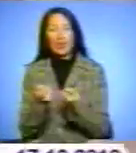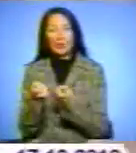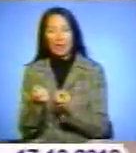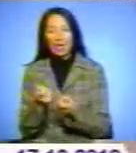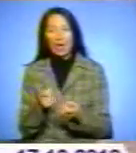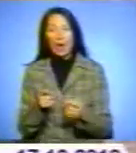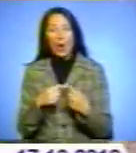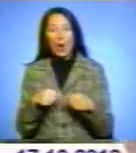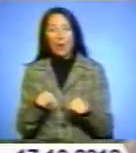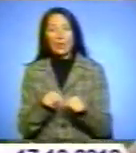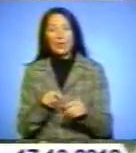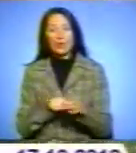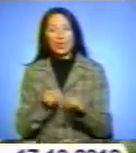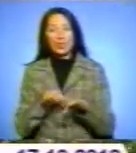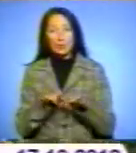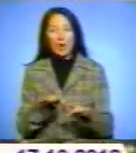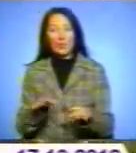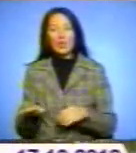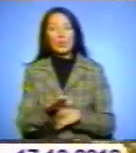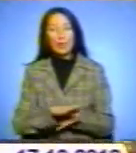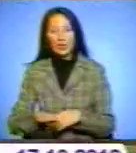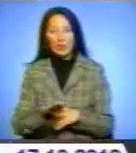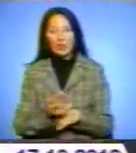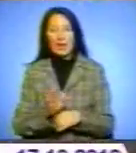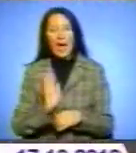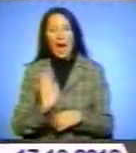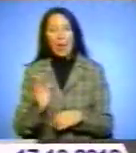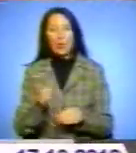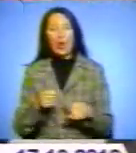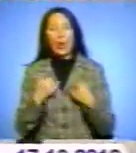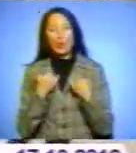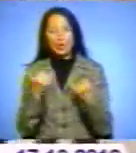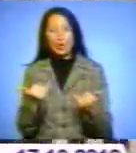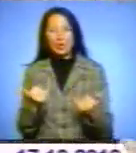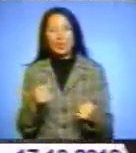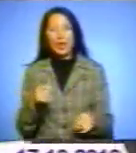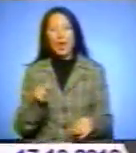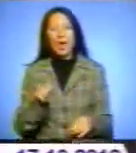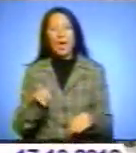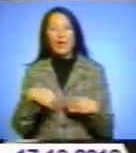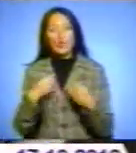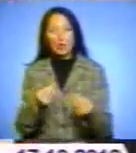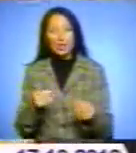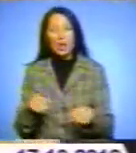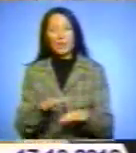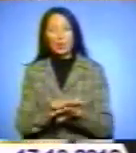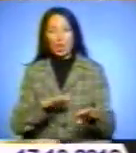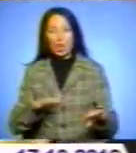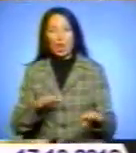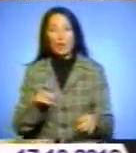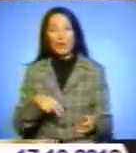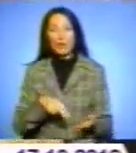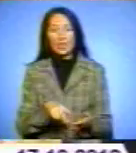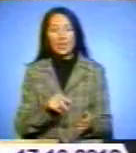справ. З подвір'я обласного управління внутрішніх справ, де відбувалося урочисте вручення, до зали колегії зайшли керівники служб і підрозділів обласного